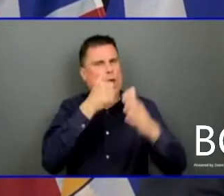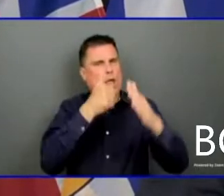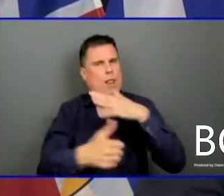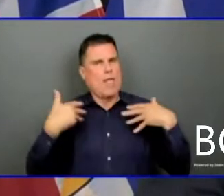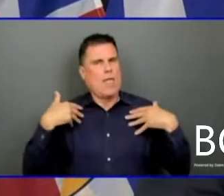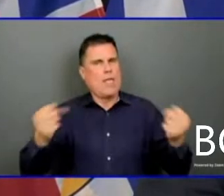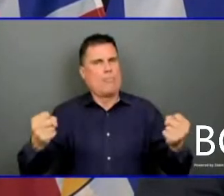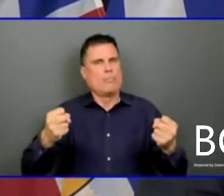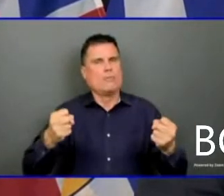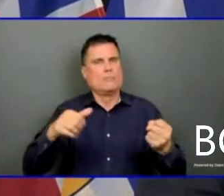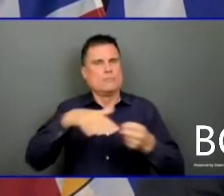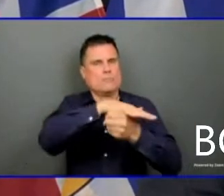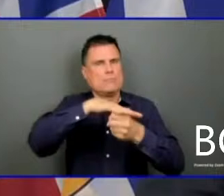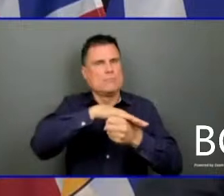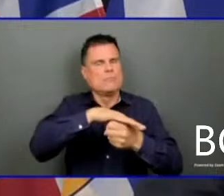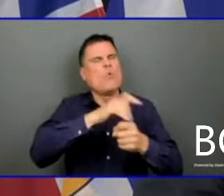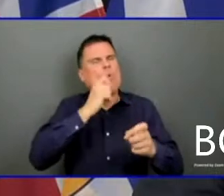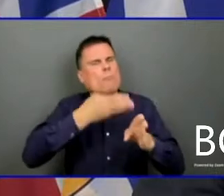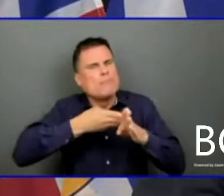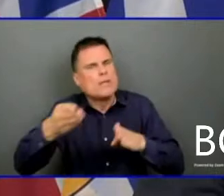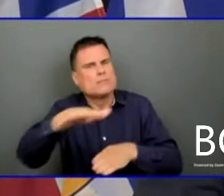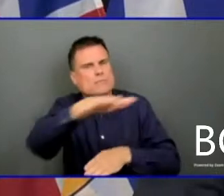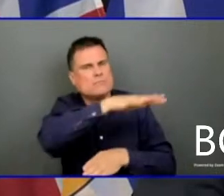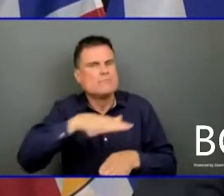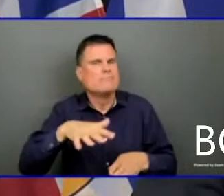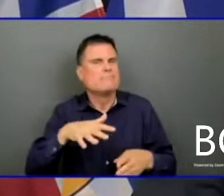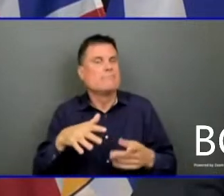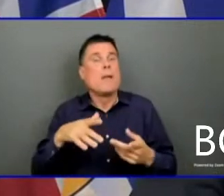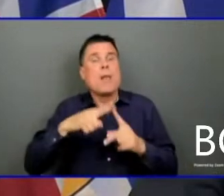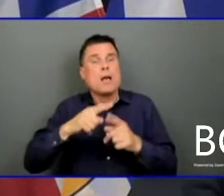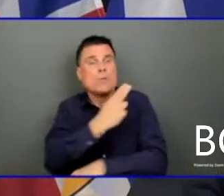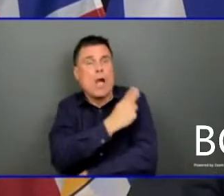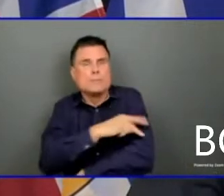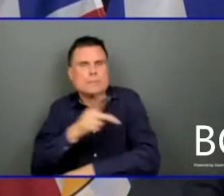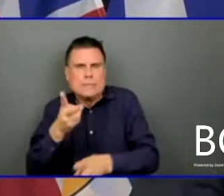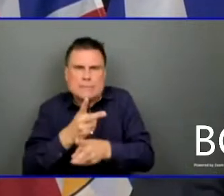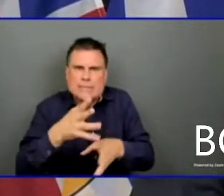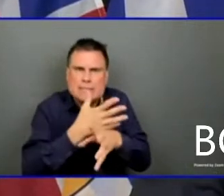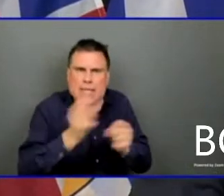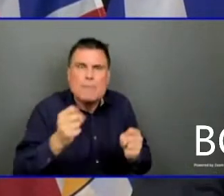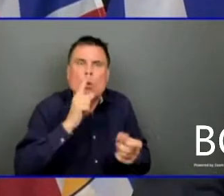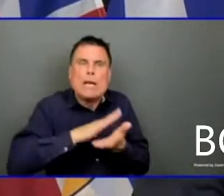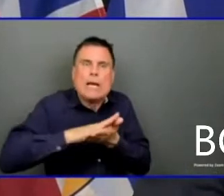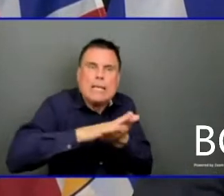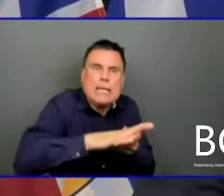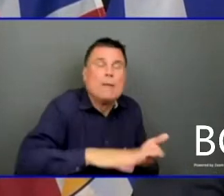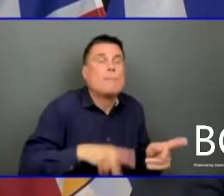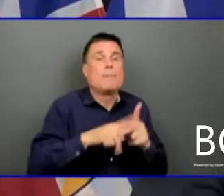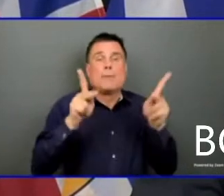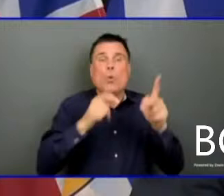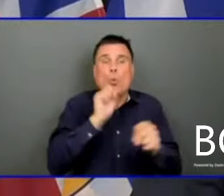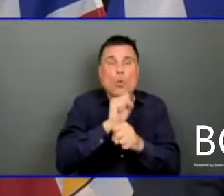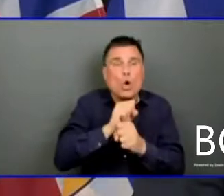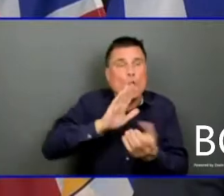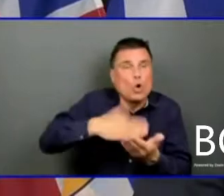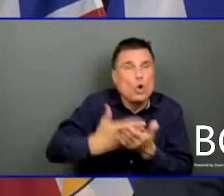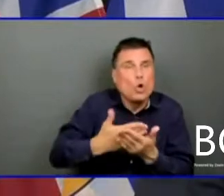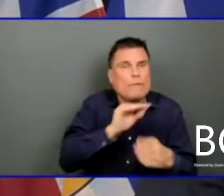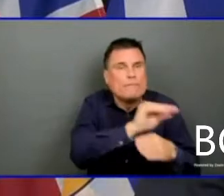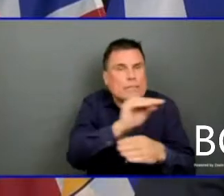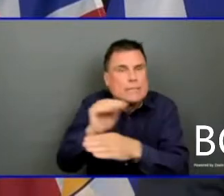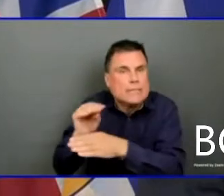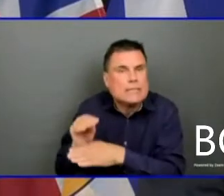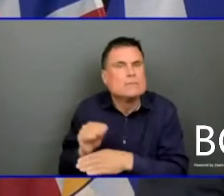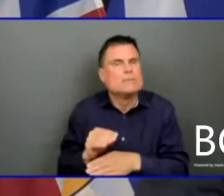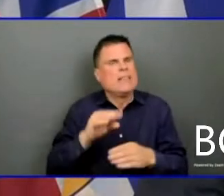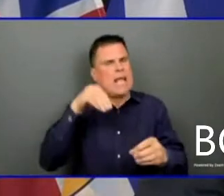阵以待。那时候的新增案例根本不如现在，但是那时候住院人数的确很高，真